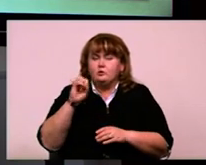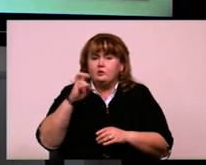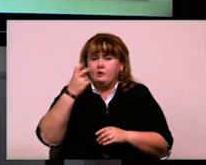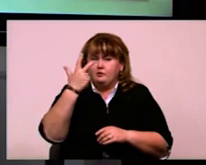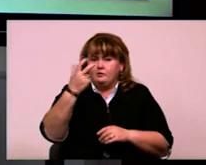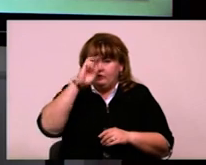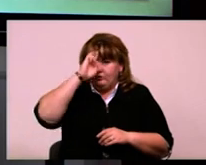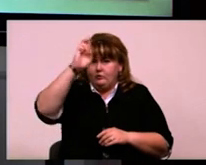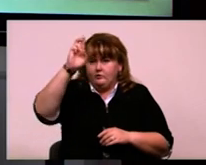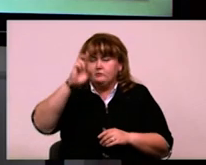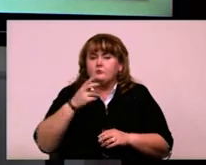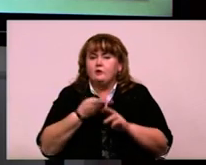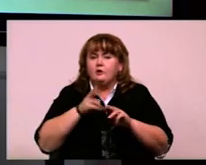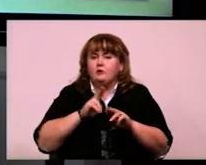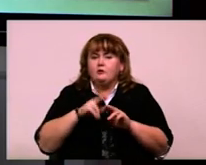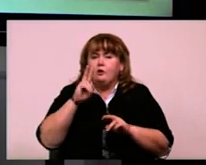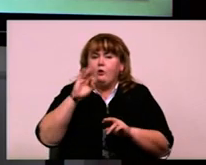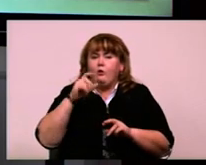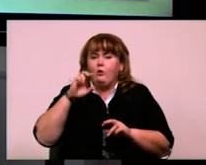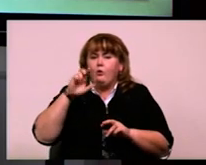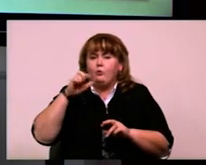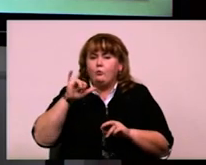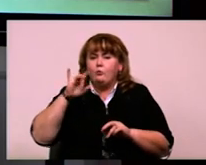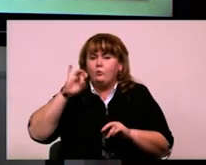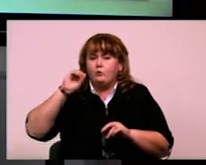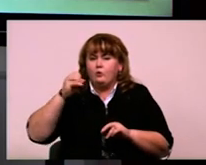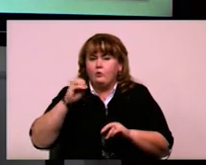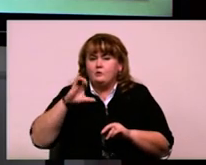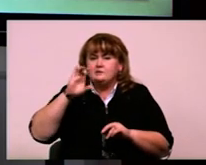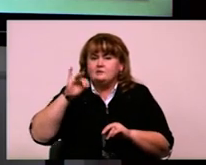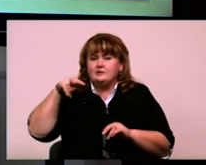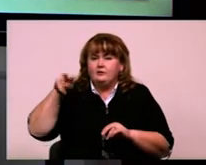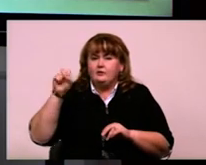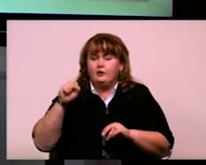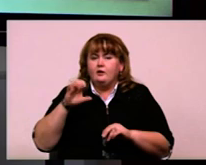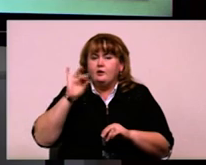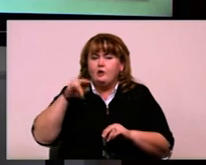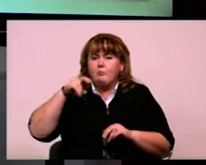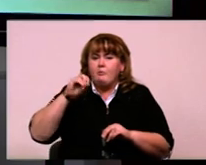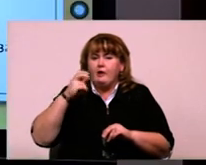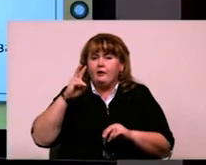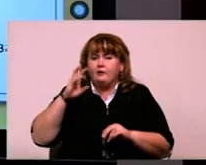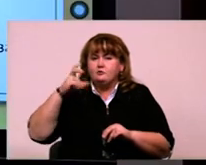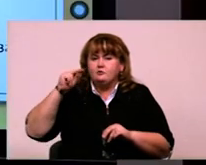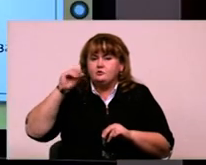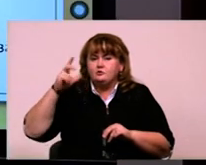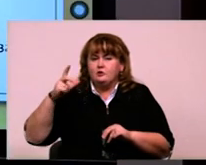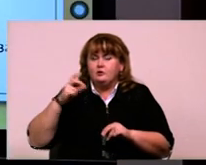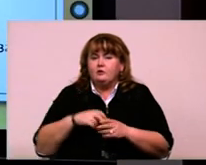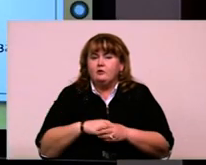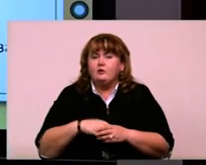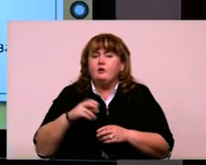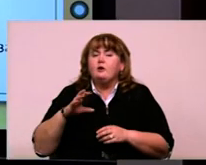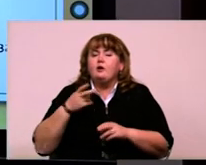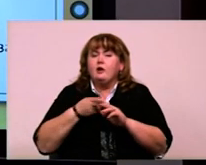королевства. Это Когурё, Сила и Пэкче. О каждом из